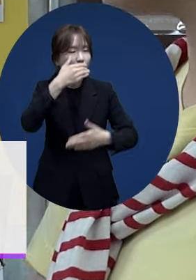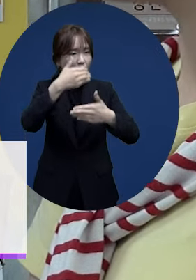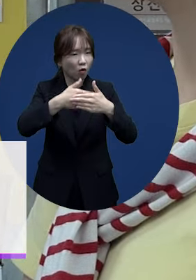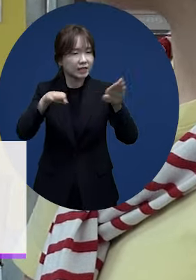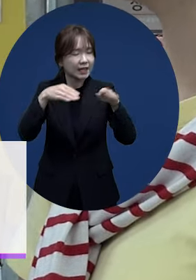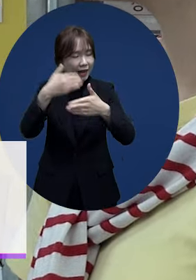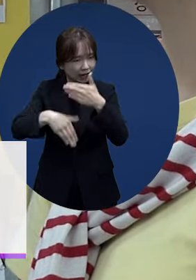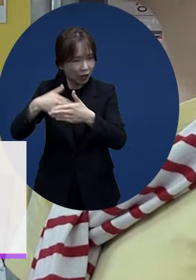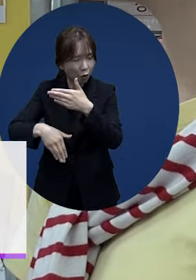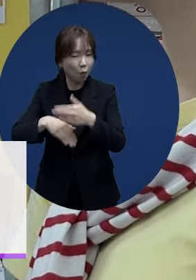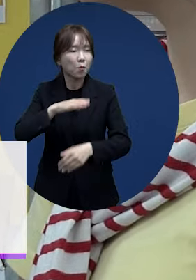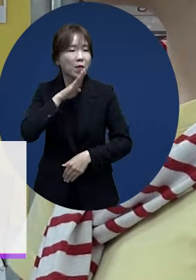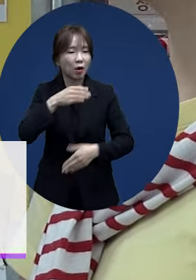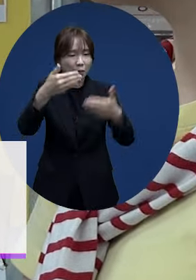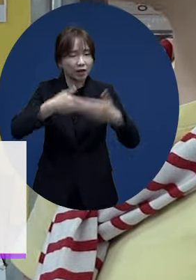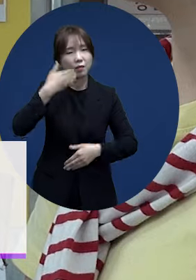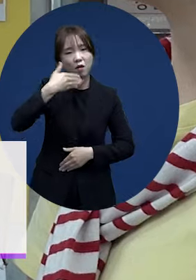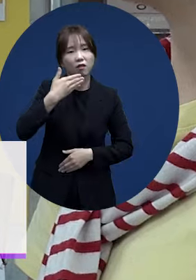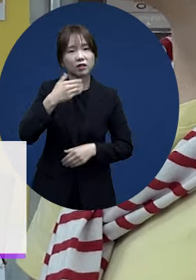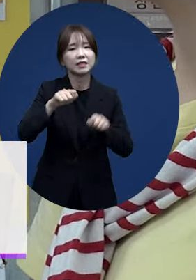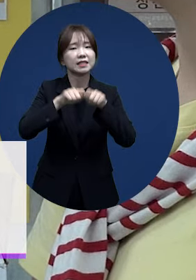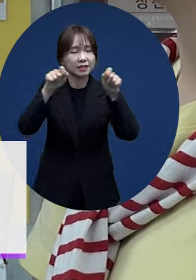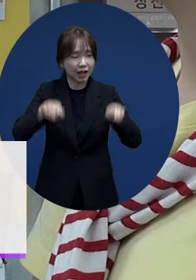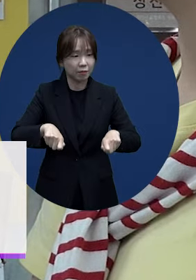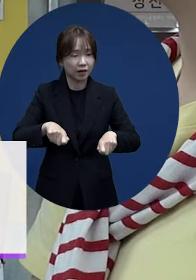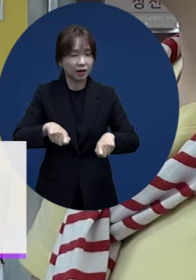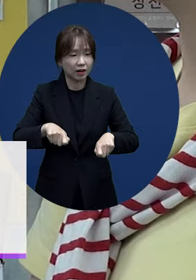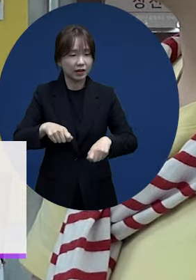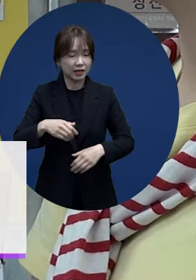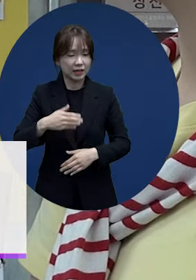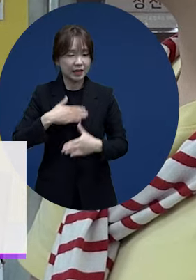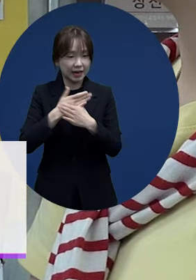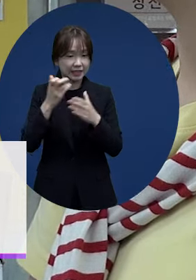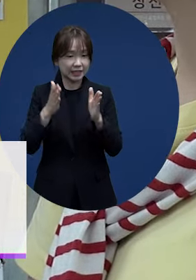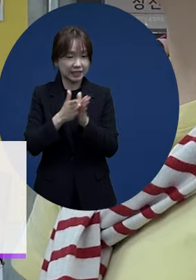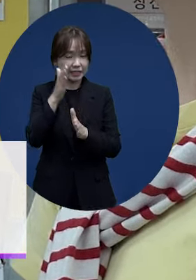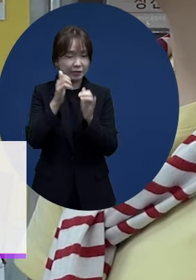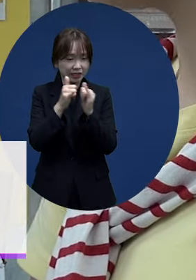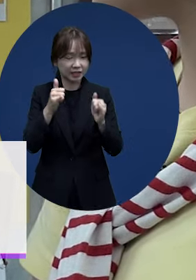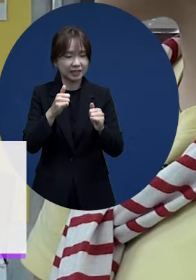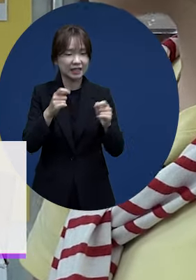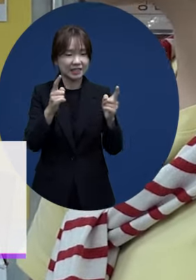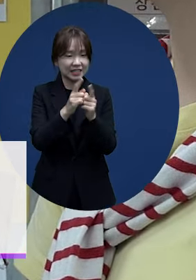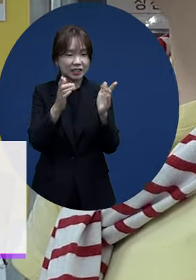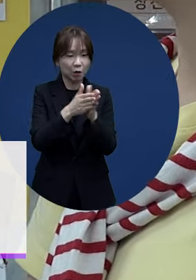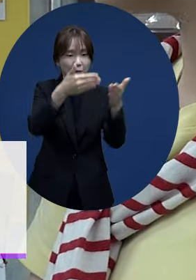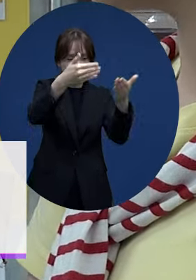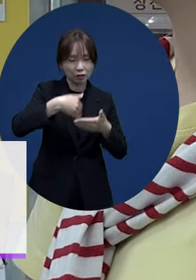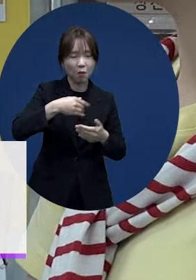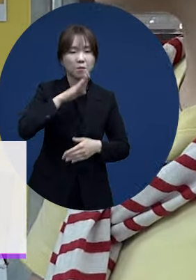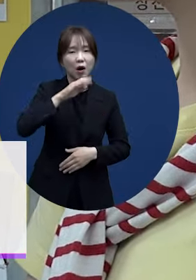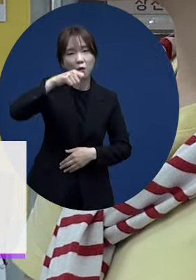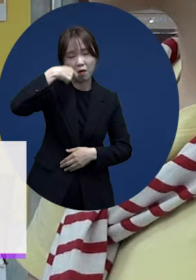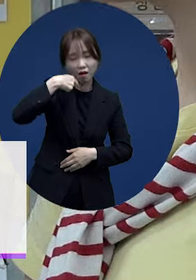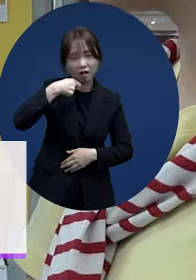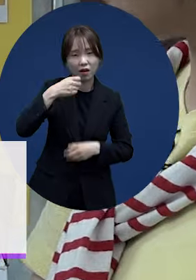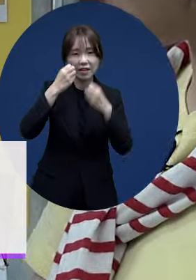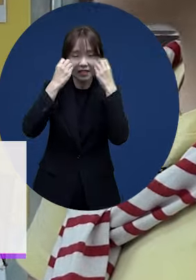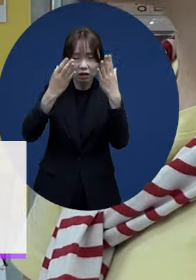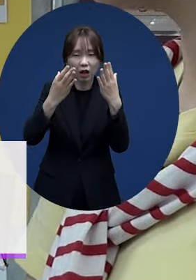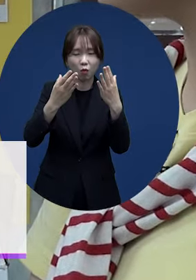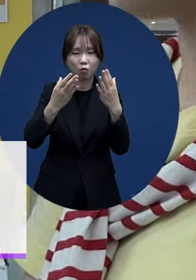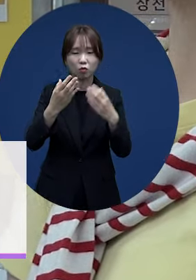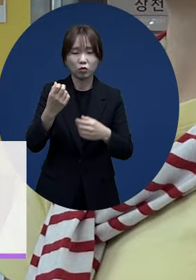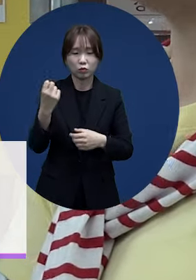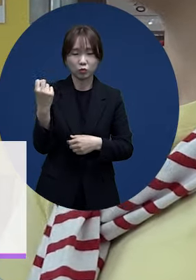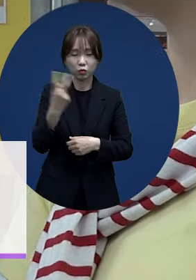시민들이 바로 먹을 수 있는 그런 시스템이기 때문에 시민들은 신선한 걸 바로 재배한 걸 그날 당일 섭취할 수 있는 안전한 식품을 먹을